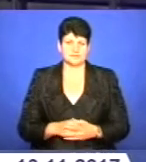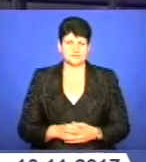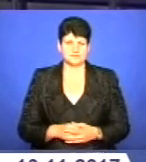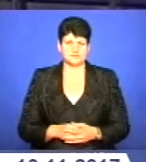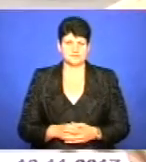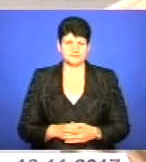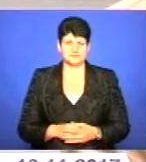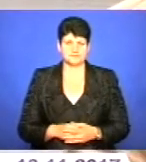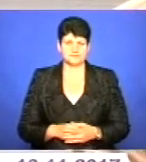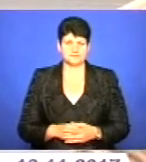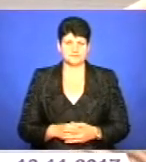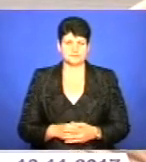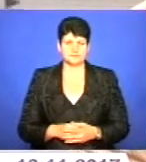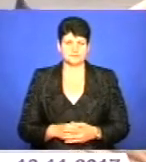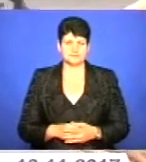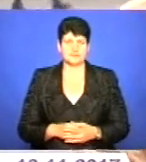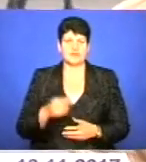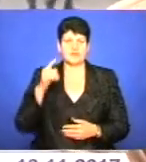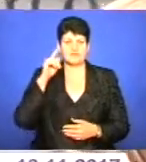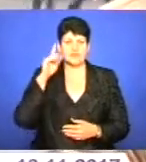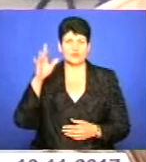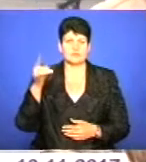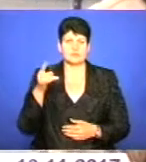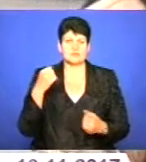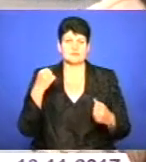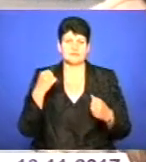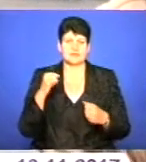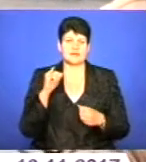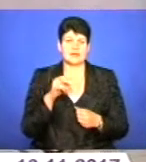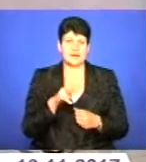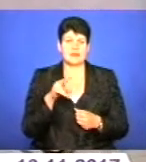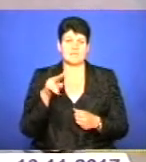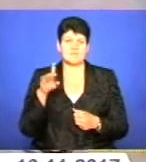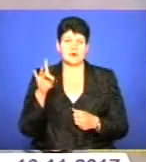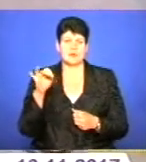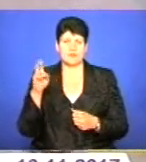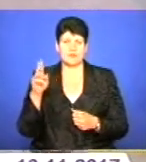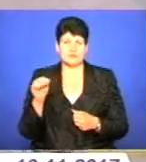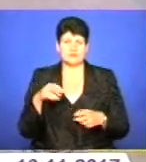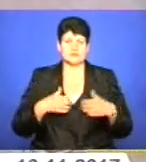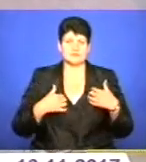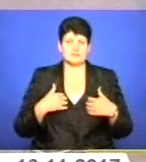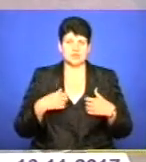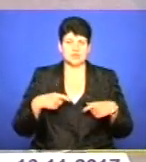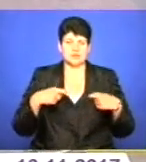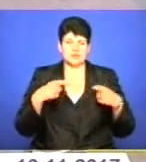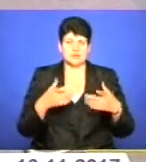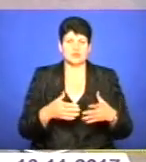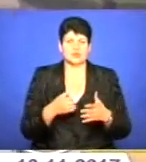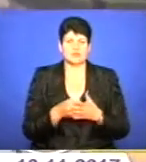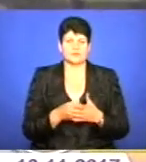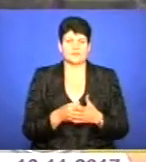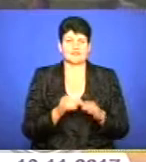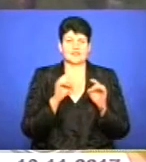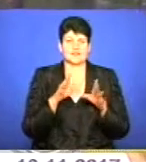матеріалі. Відома тернопільська спортсменка Лілія Проць поспішає до ініціаторів створення IT-музею, щоб віддати